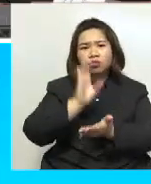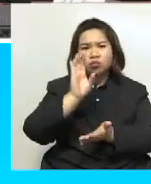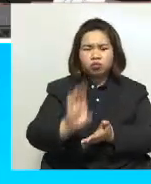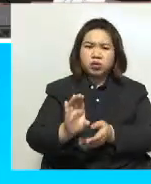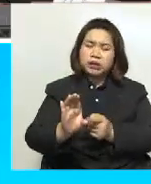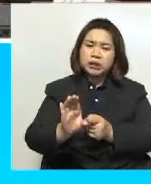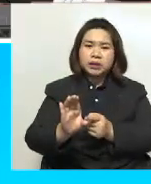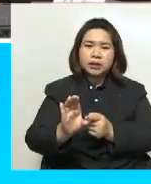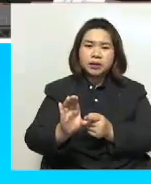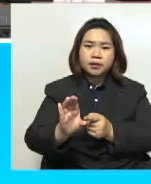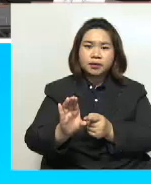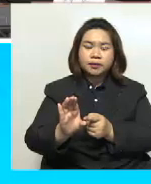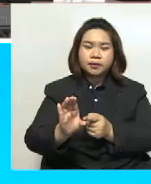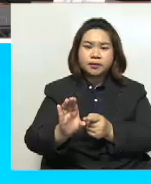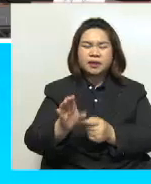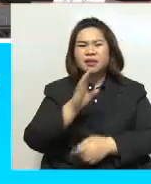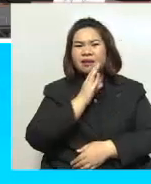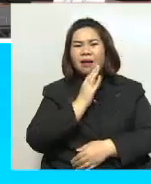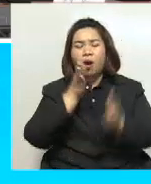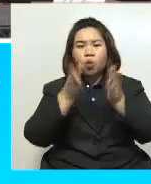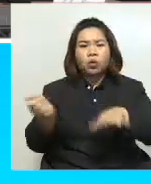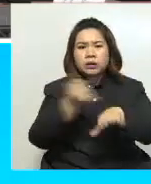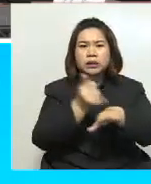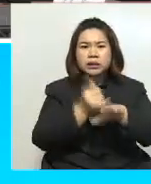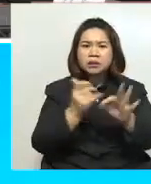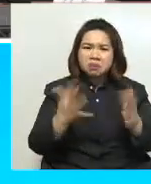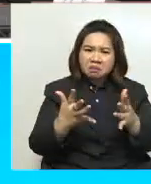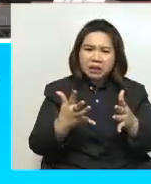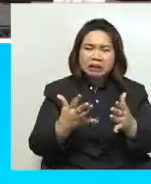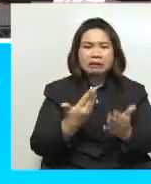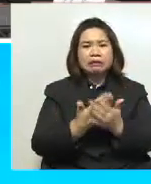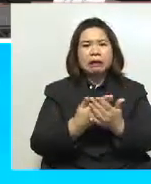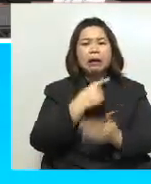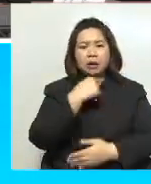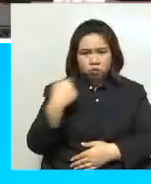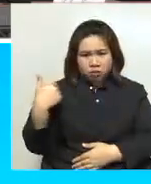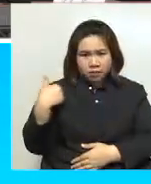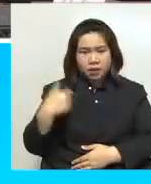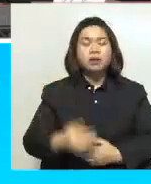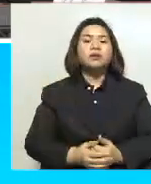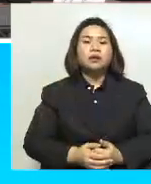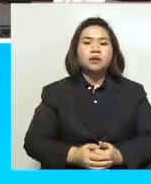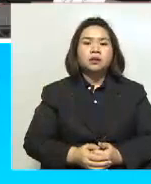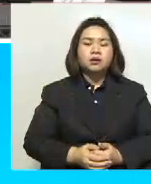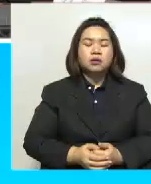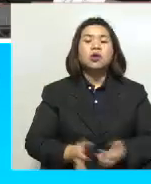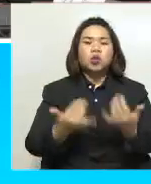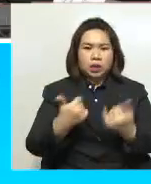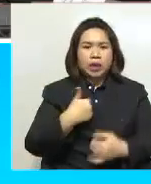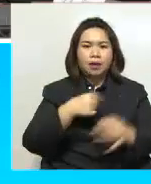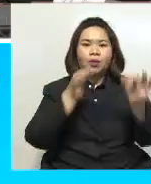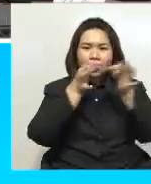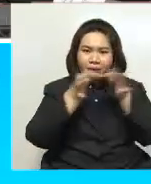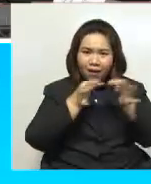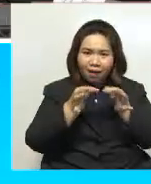วก็ถ้าไม่มีผู้โดยสารเขาก็จะไม่คุ้มทุน ฮะ เรื่องนี้เราก็บอกว่าไอ้เส้นทางต่